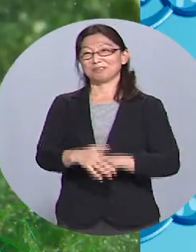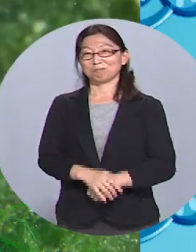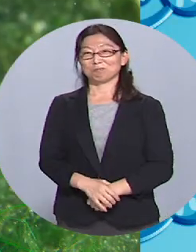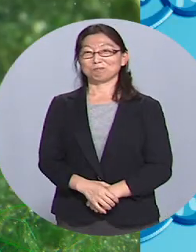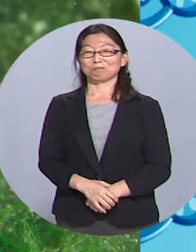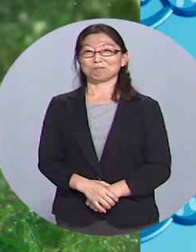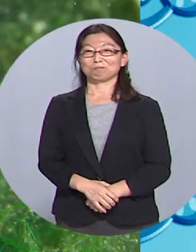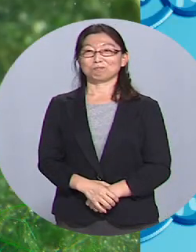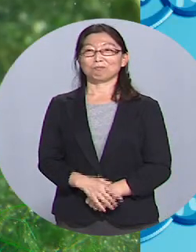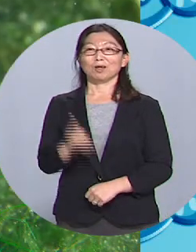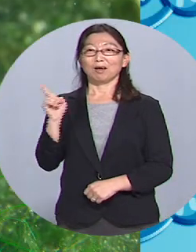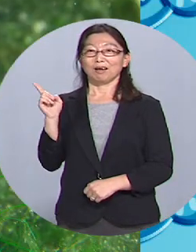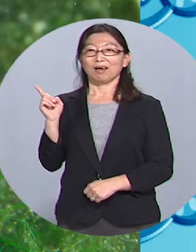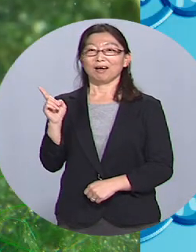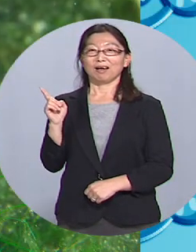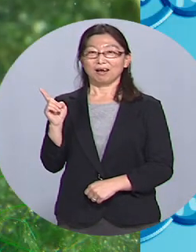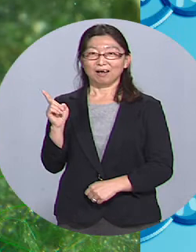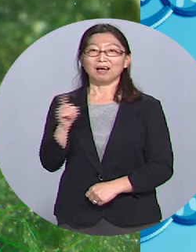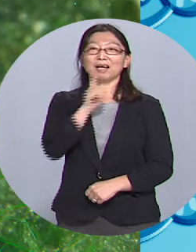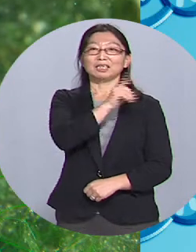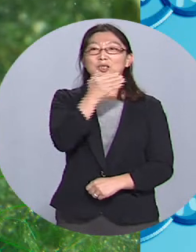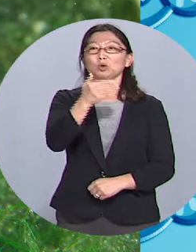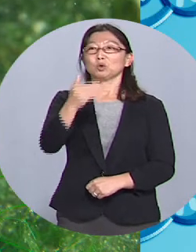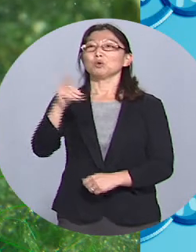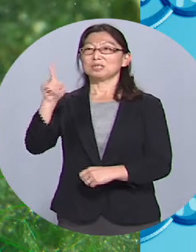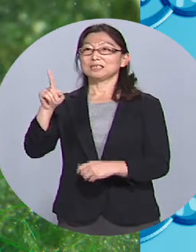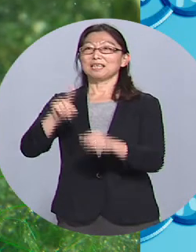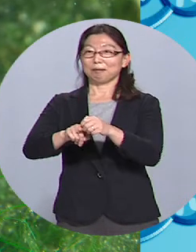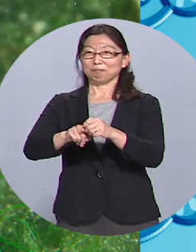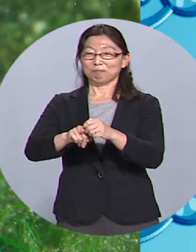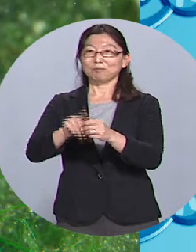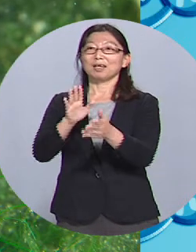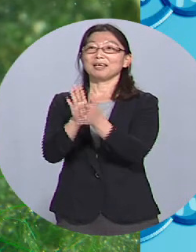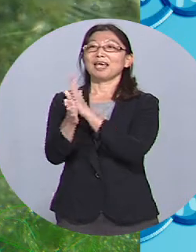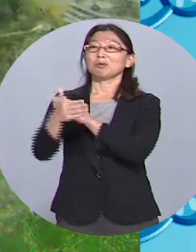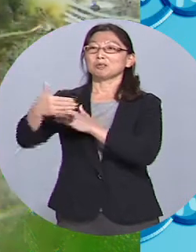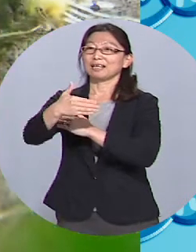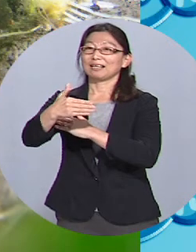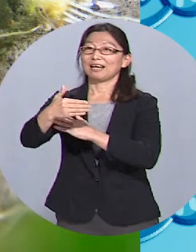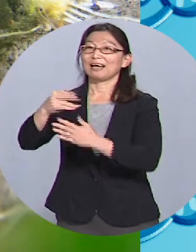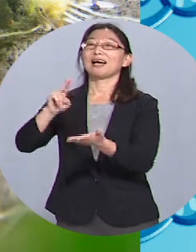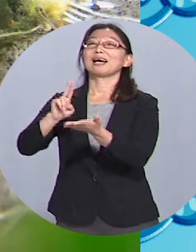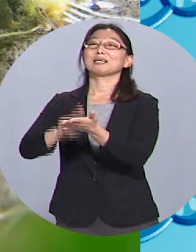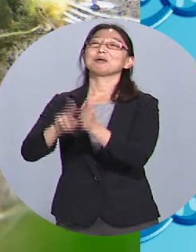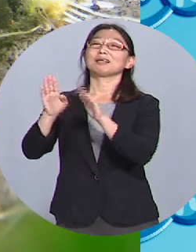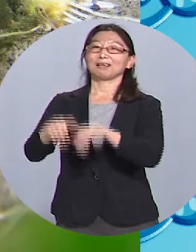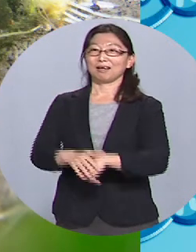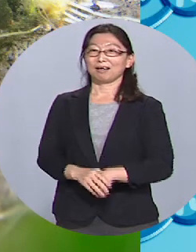武蔵富美男は1991年埼玉県の県の魚に指定されました。